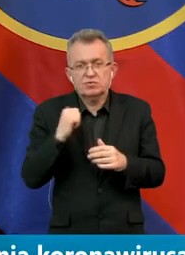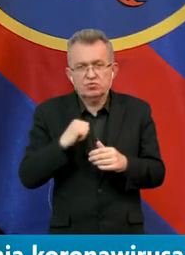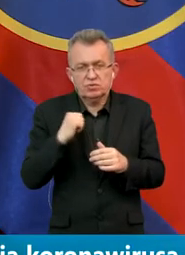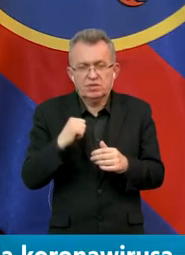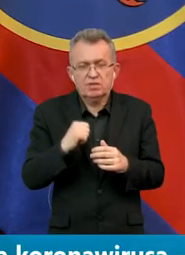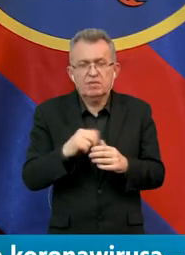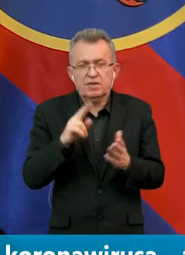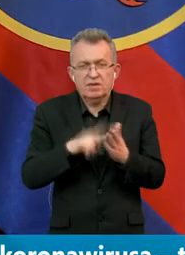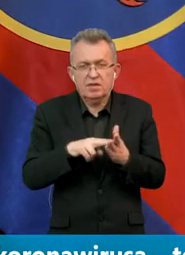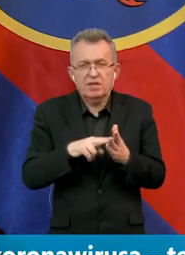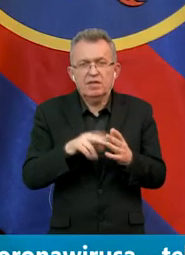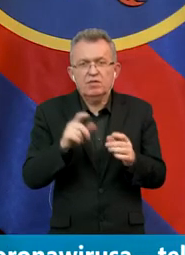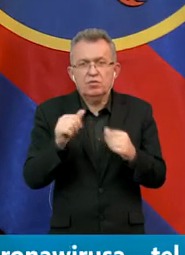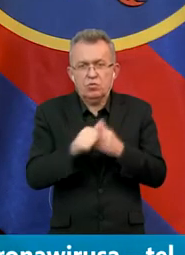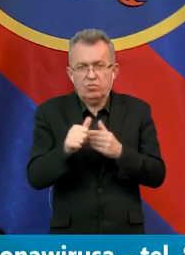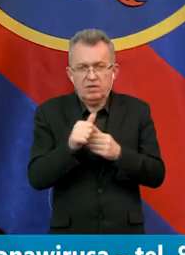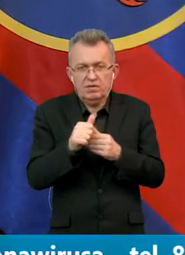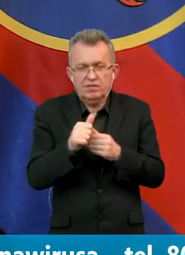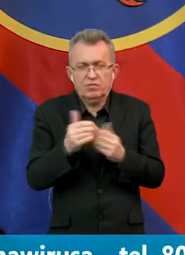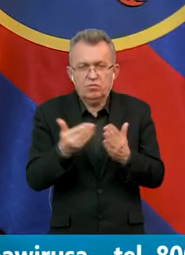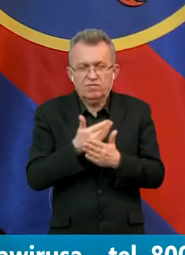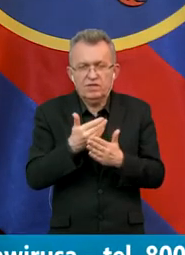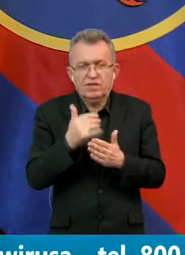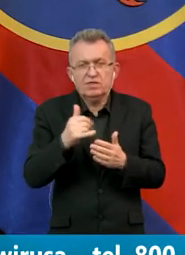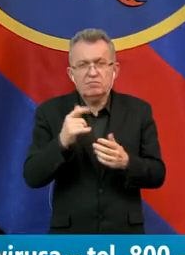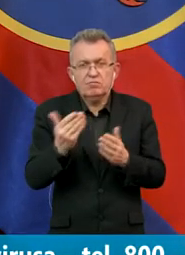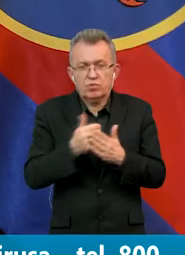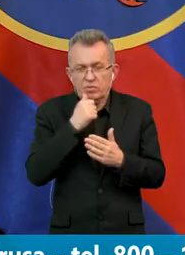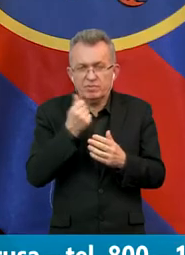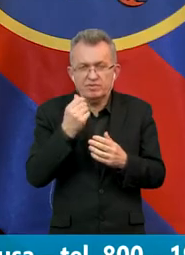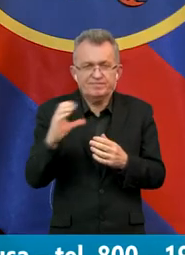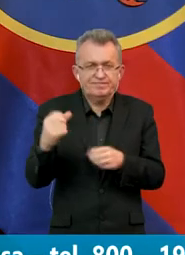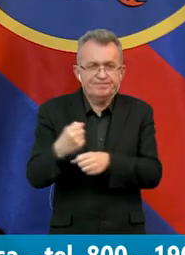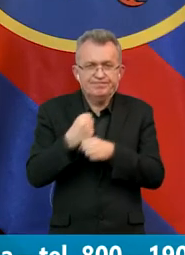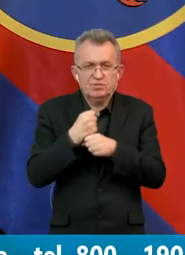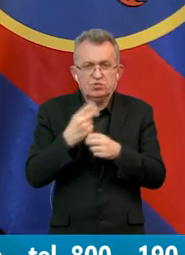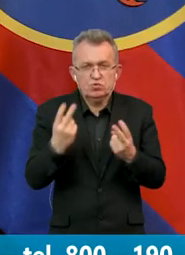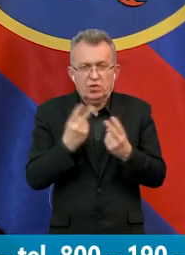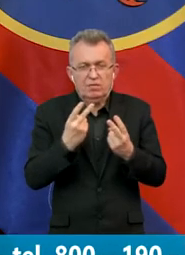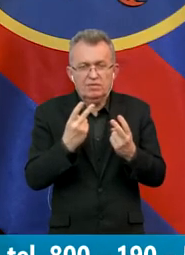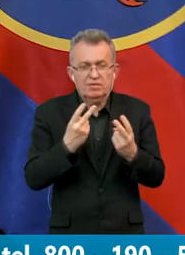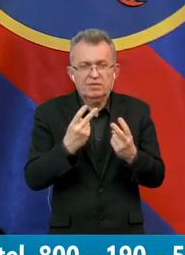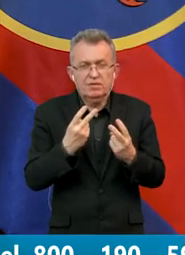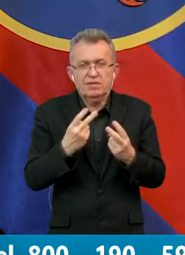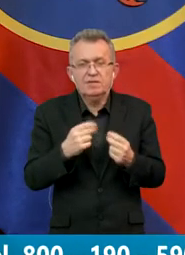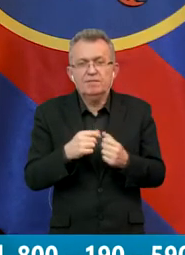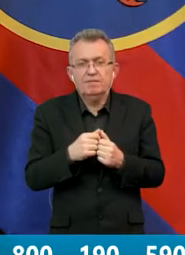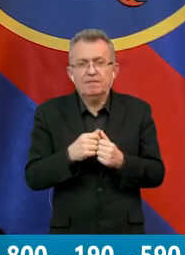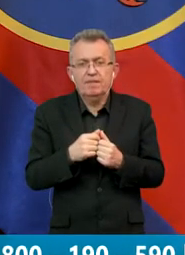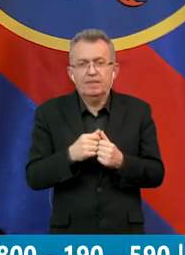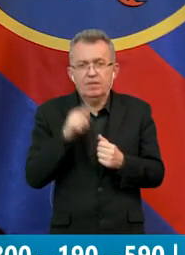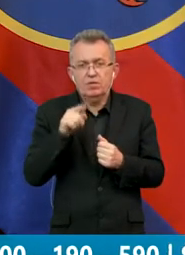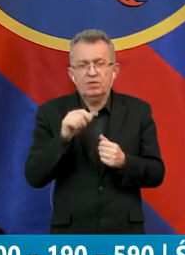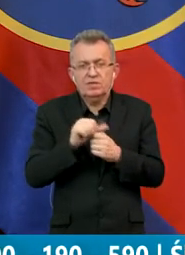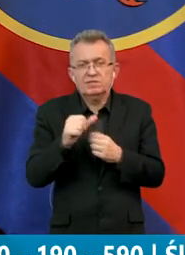na aktualizację dokumentacji, no i próbujemy pozyskać środki zewnętrzne na ten cel, na to zadanie. Tutaj